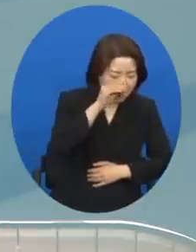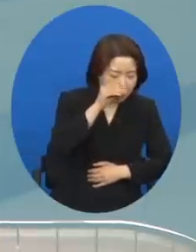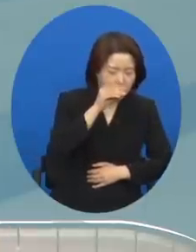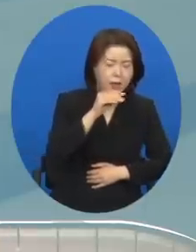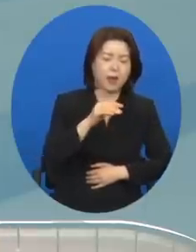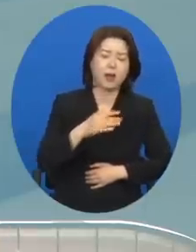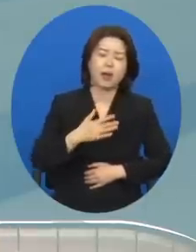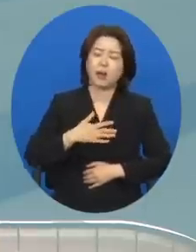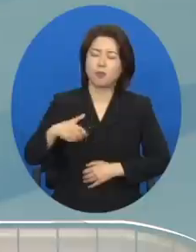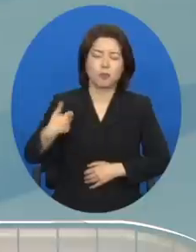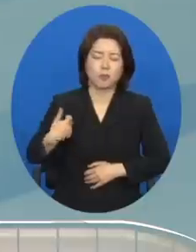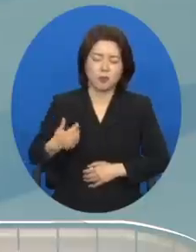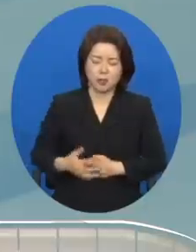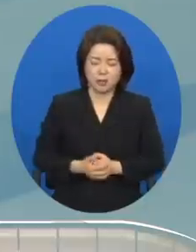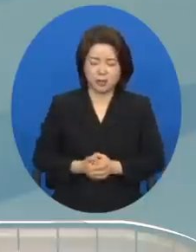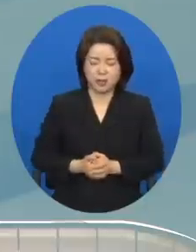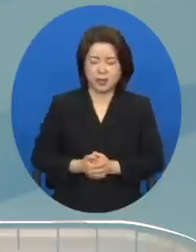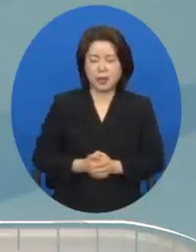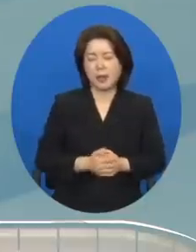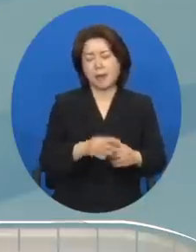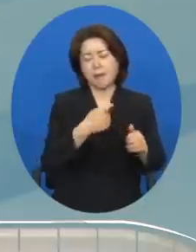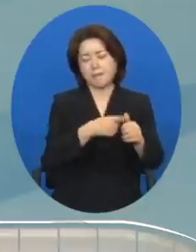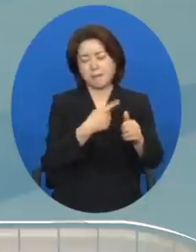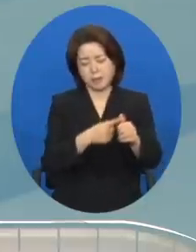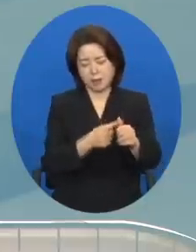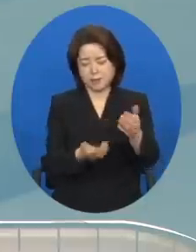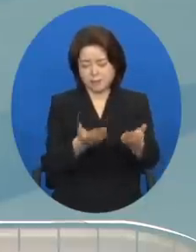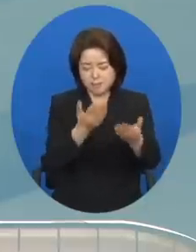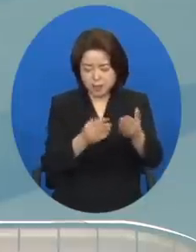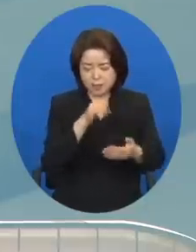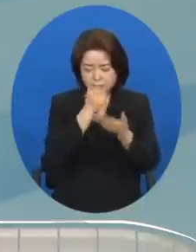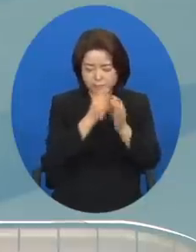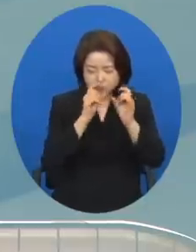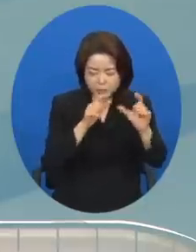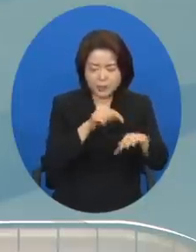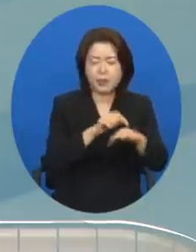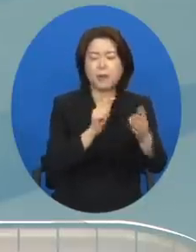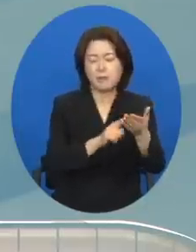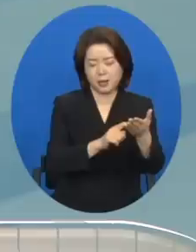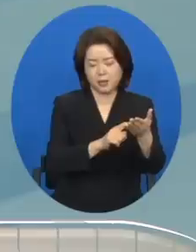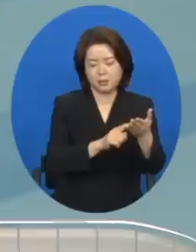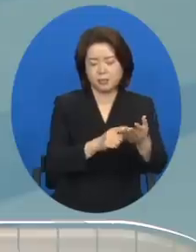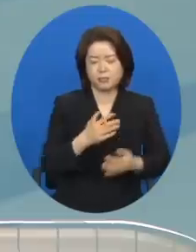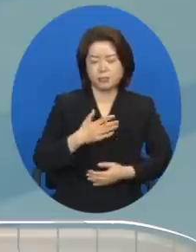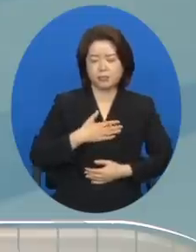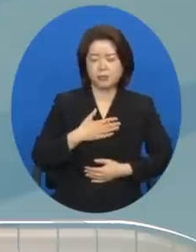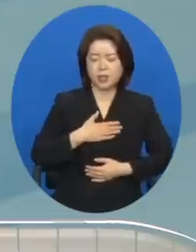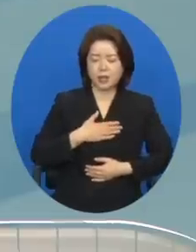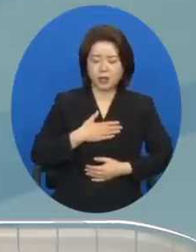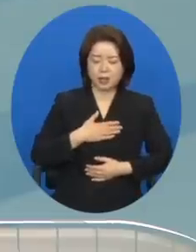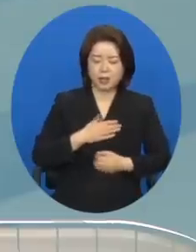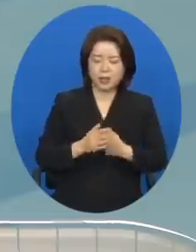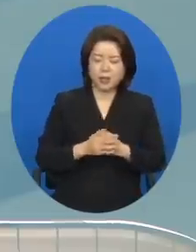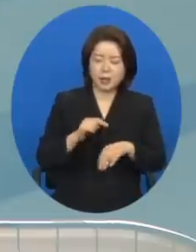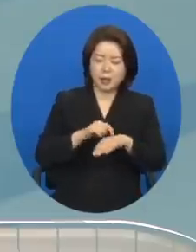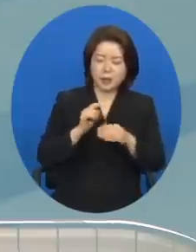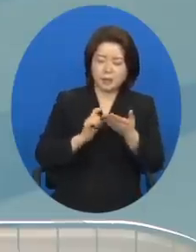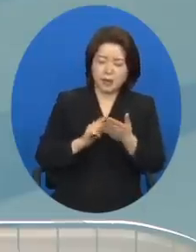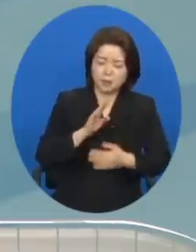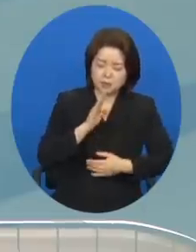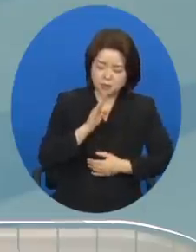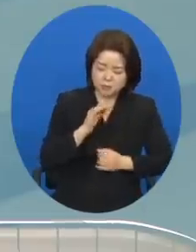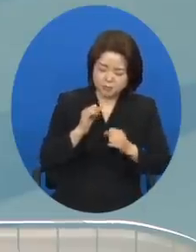모르겠습니다. 비판하는 마음, 정죄하는 심령으로 우리 스스로가 마음이 말할 수 없이